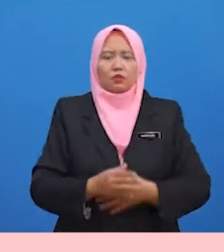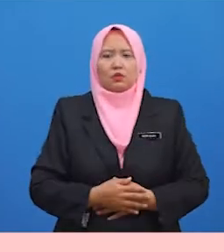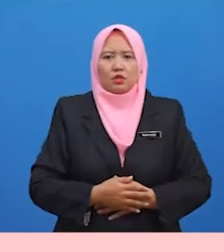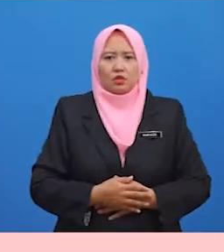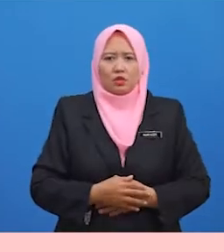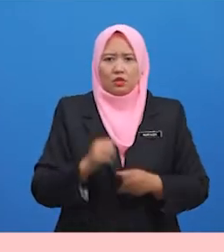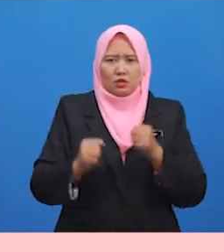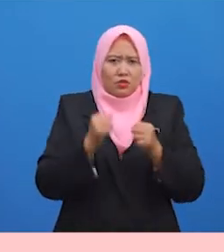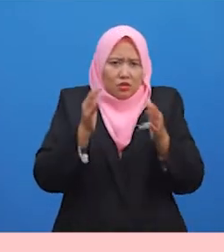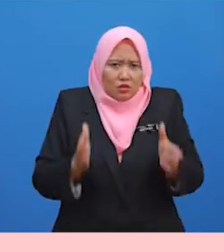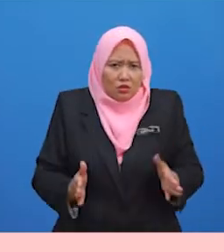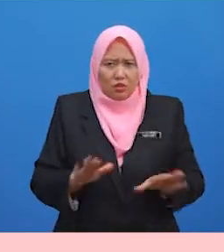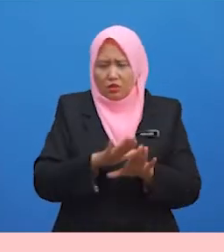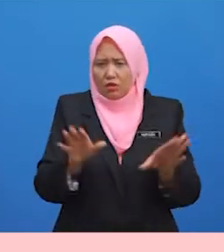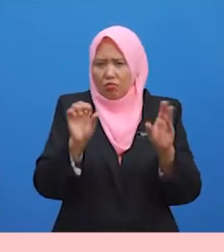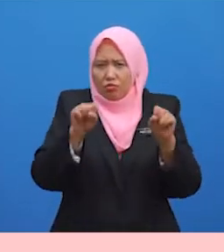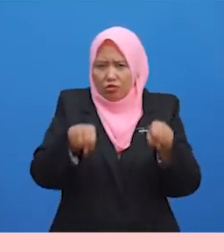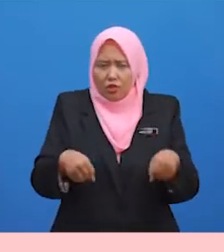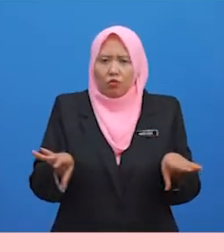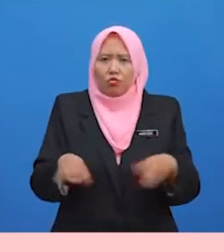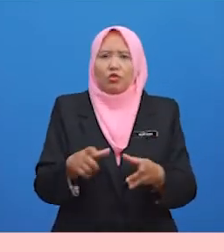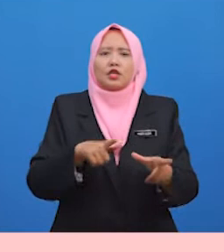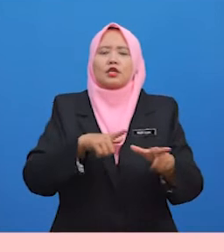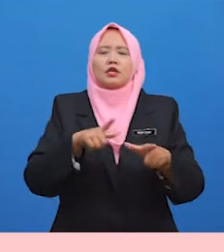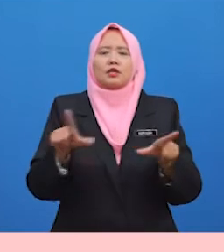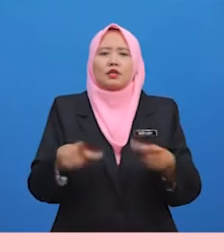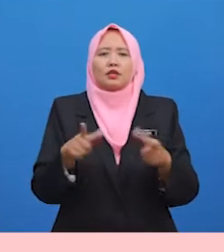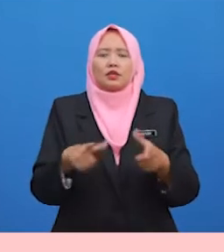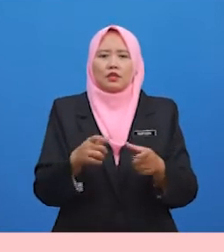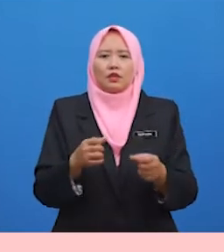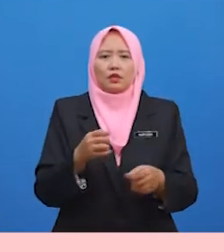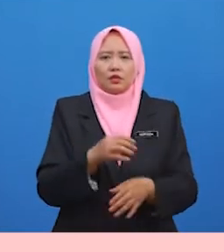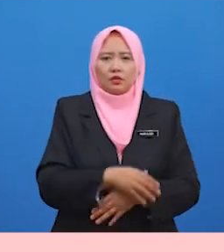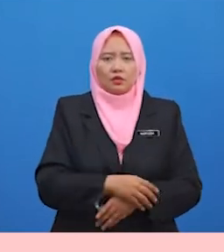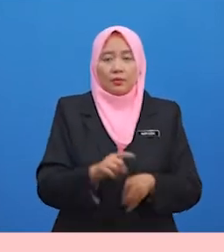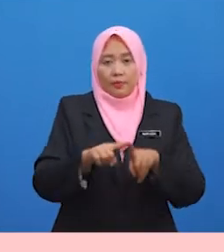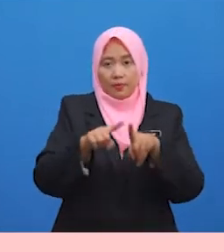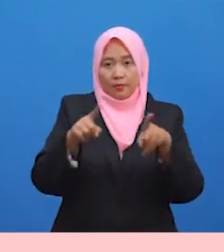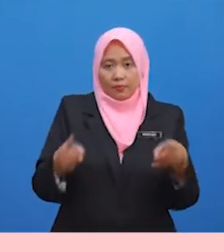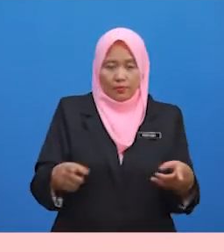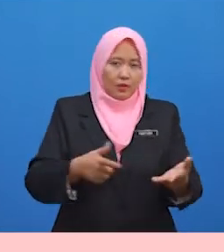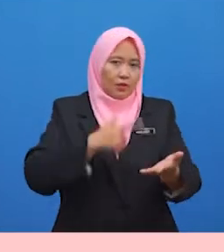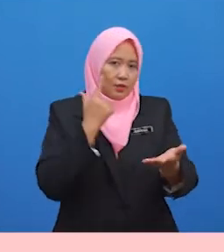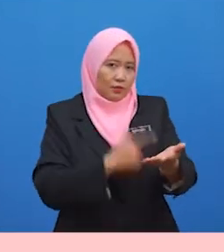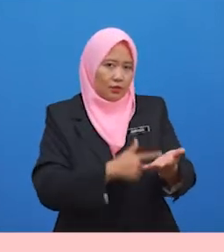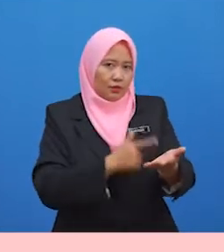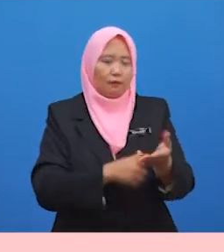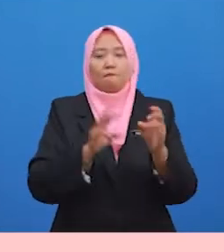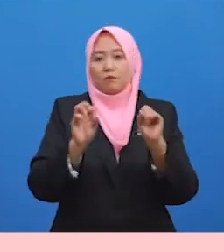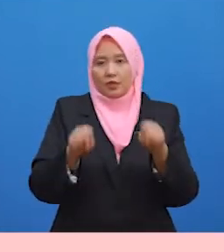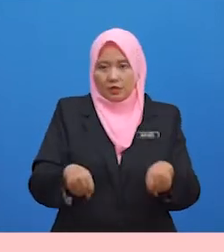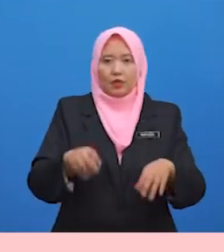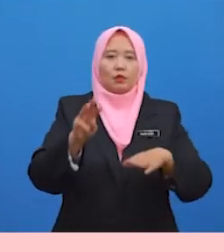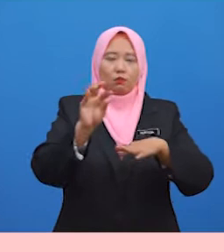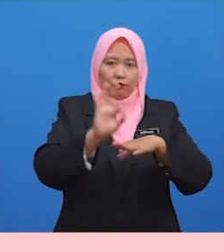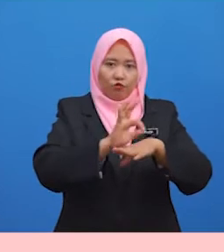Atlet kebiasaannya tidak akan mampu menjalani latihan atau bersukan, tetapi ligamen masih boleh